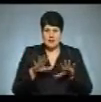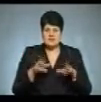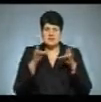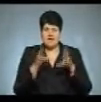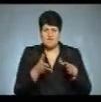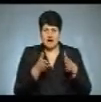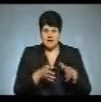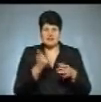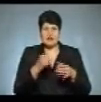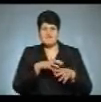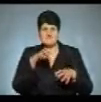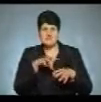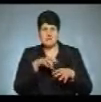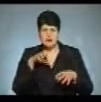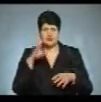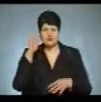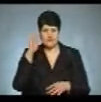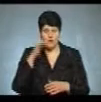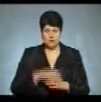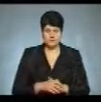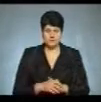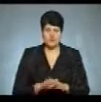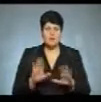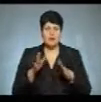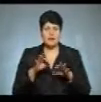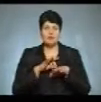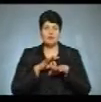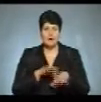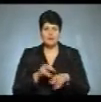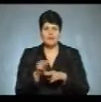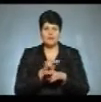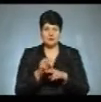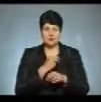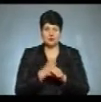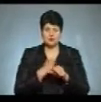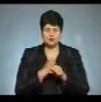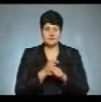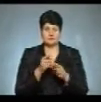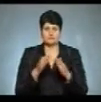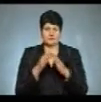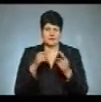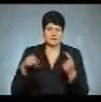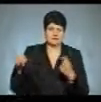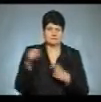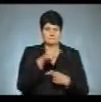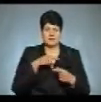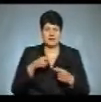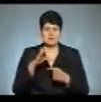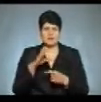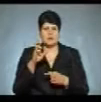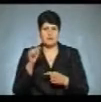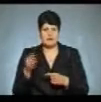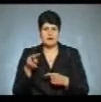зараз відкачують воду. На момент проведення ремонтних робіт у довколишніх будинках на вулиці Бульвар Данила Галицького, Степана Бандери і